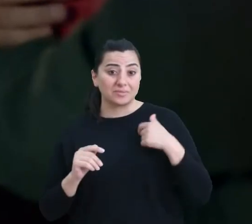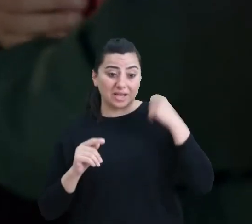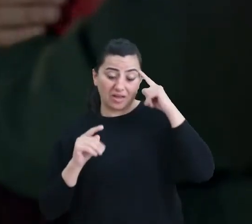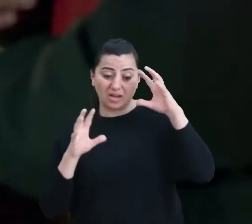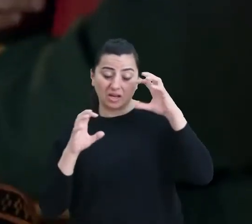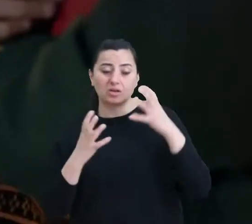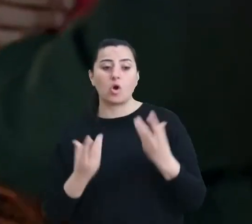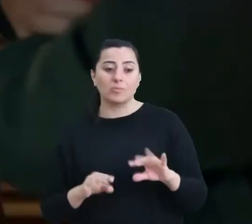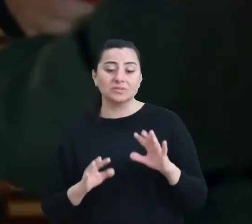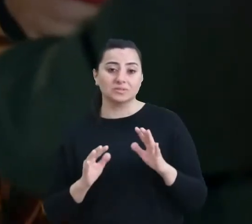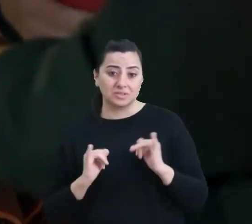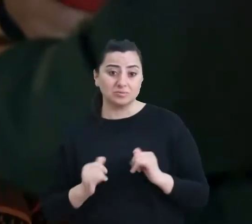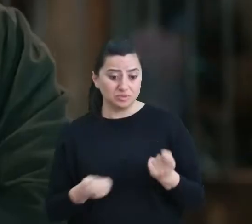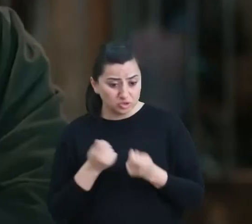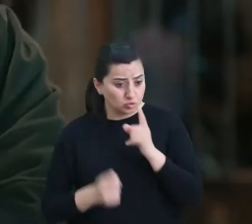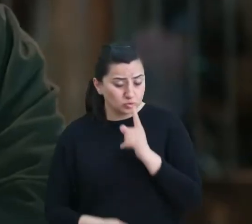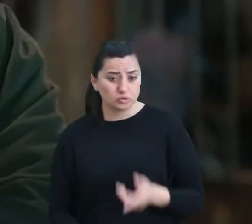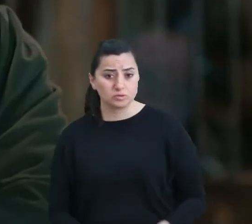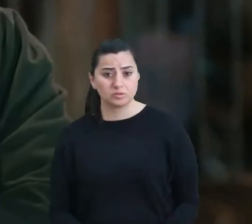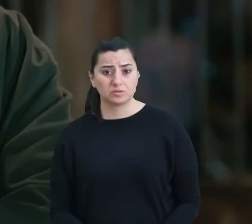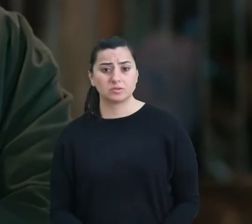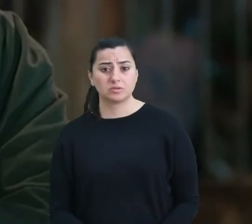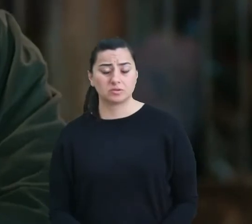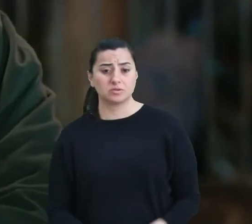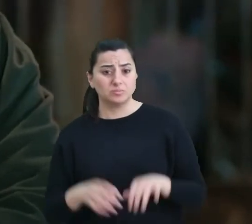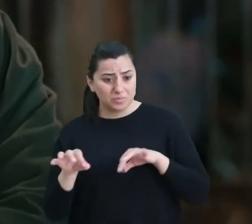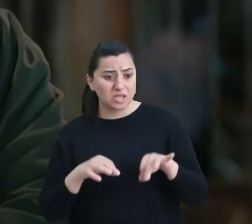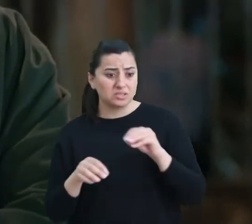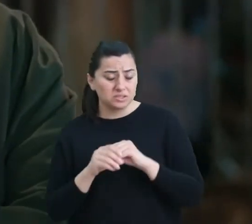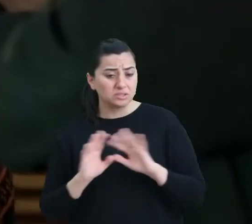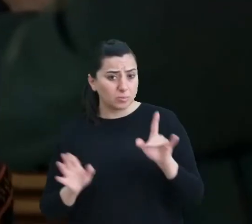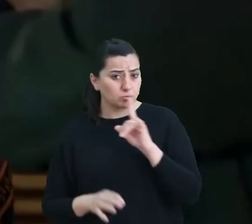kafamı dürtükleyen kimse olmayacaktı. Oğlum iş yapıyoruz burada be. Operasyon üstündeyiz lan.